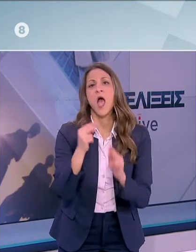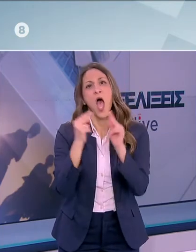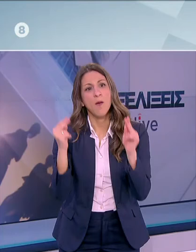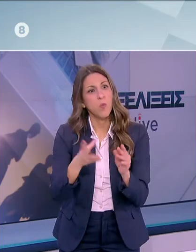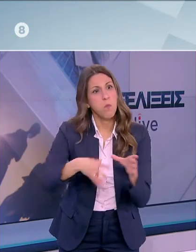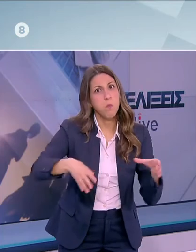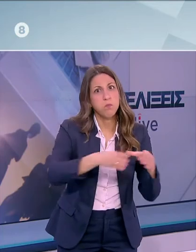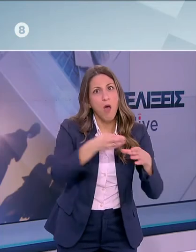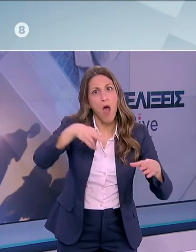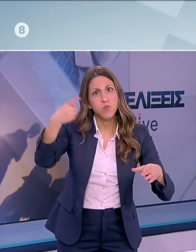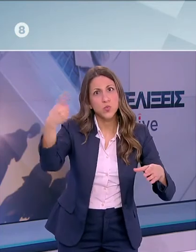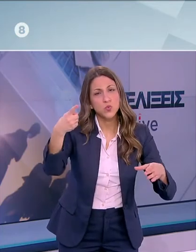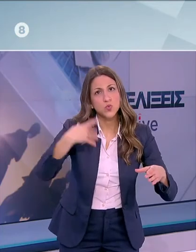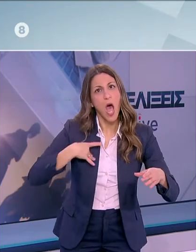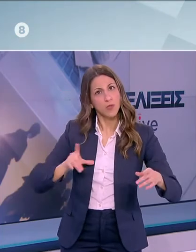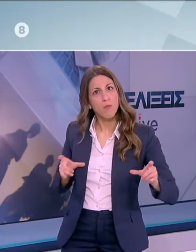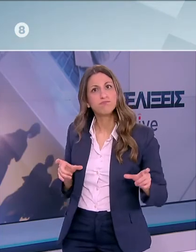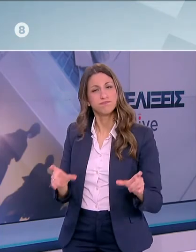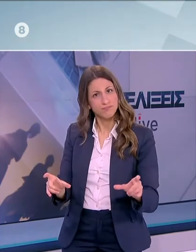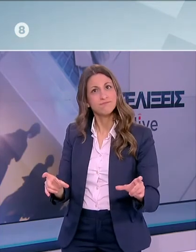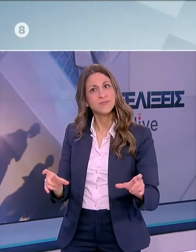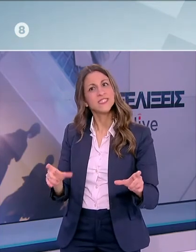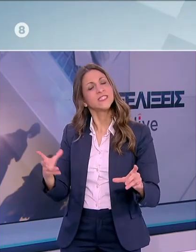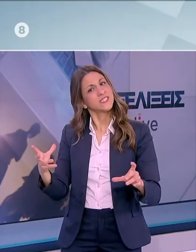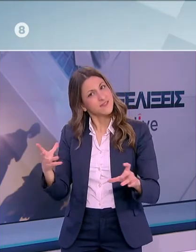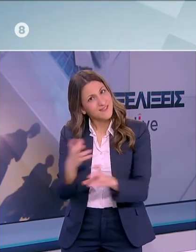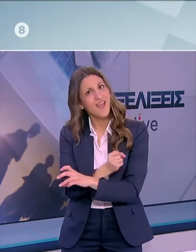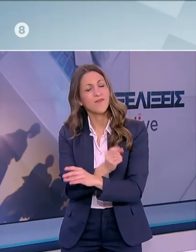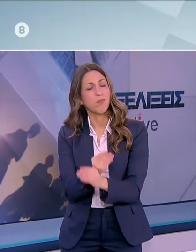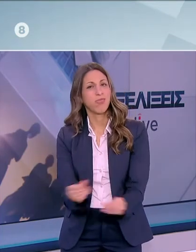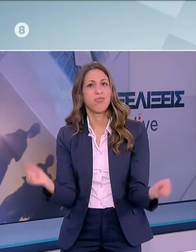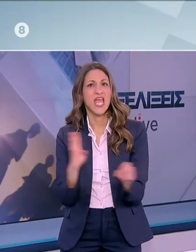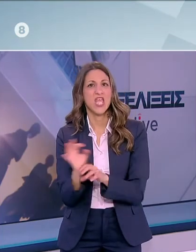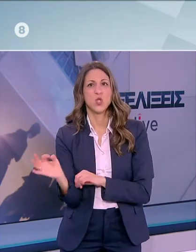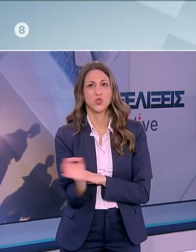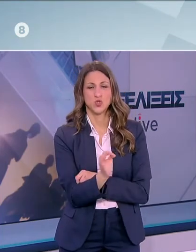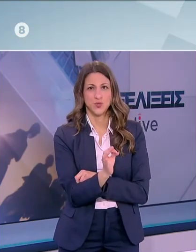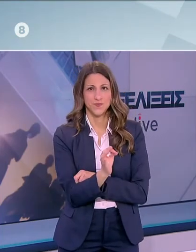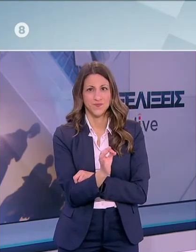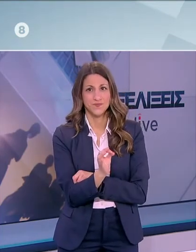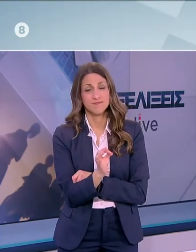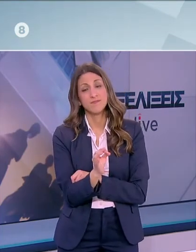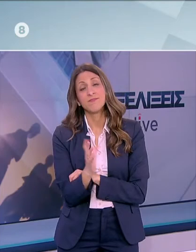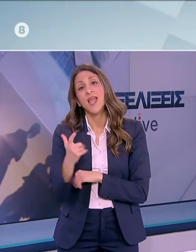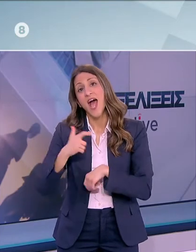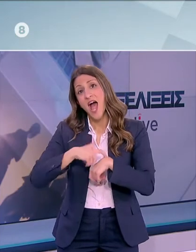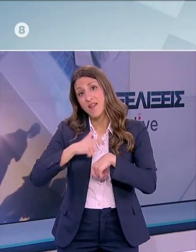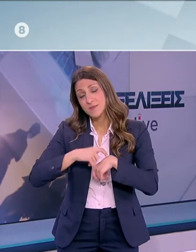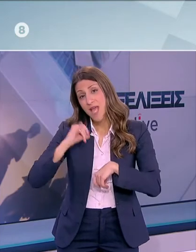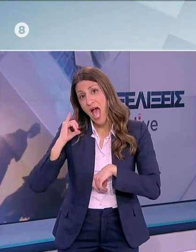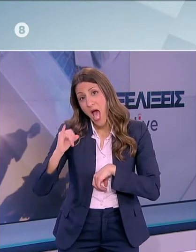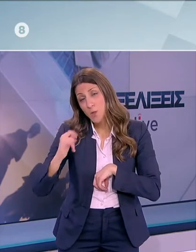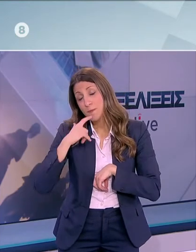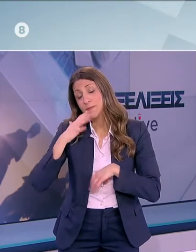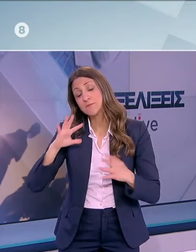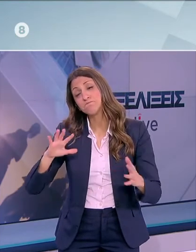γίνουν ένας αρκετά σημαντικός αριθμός, τότε νομίζω θα σταματήσει και θα σβήσει και ο ιός. Όπως είδατε όμως, τα μαθηματικές μας εκτιμήσεις μας μιλάνε για